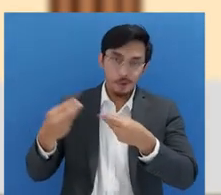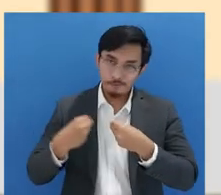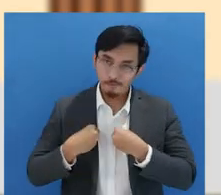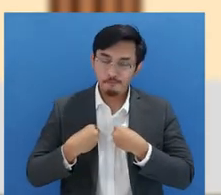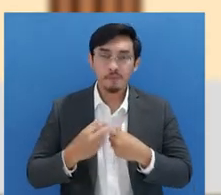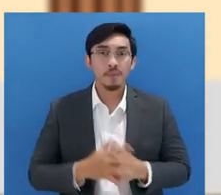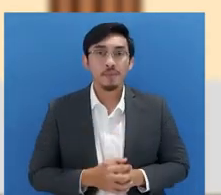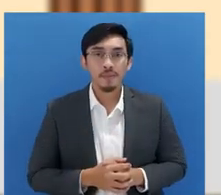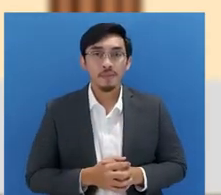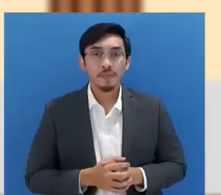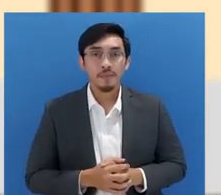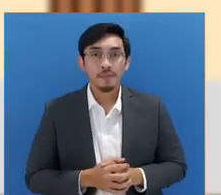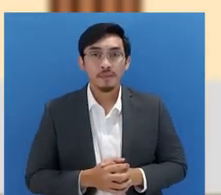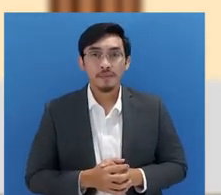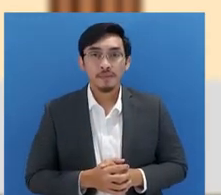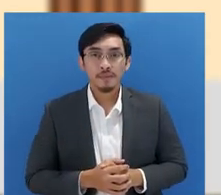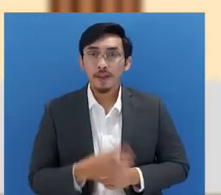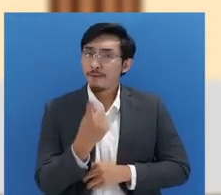kediaman baru,